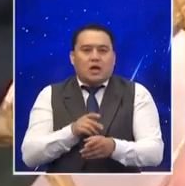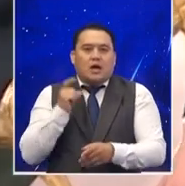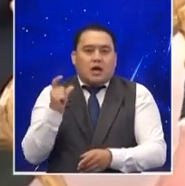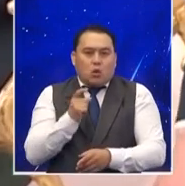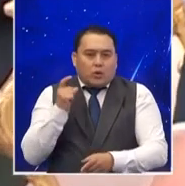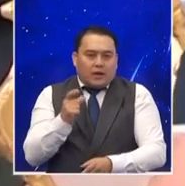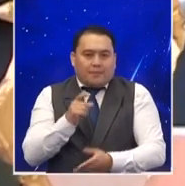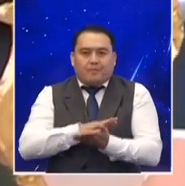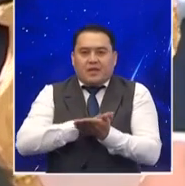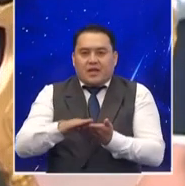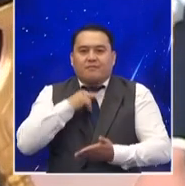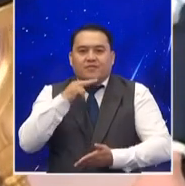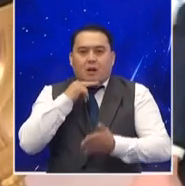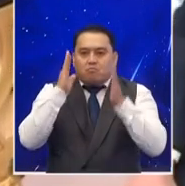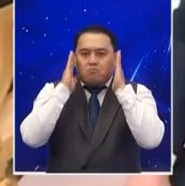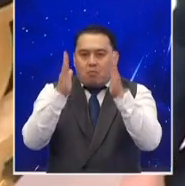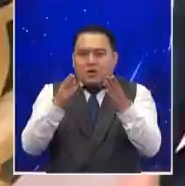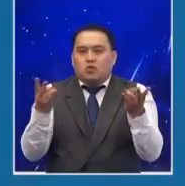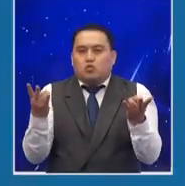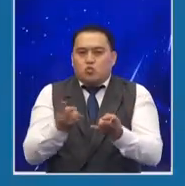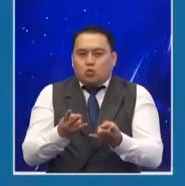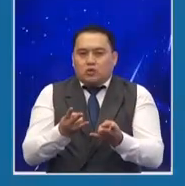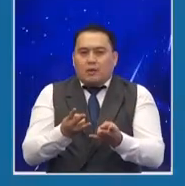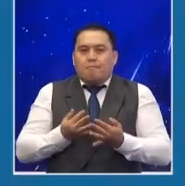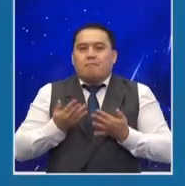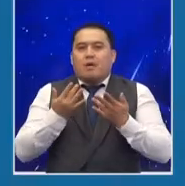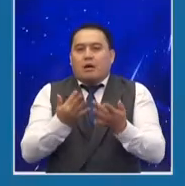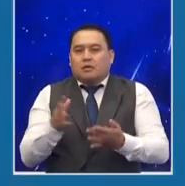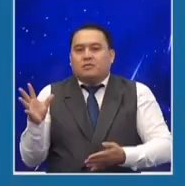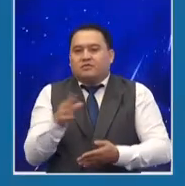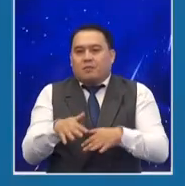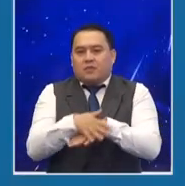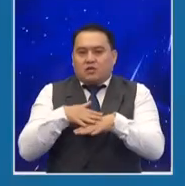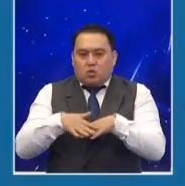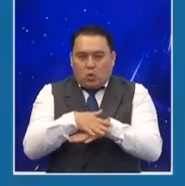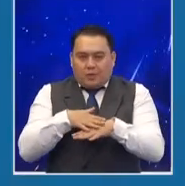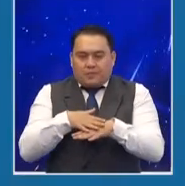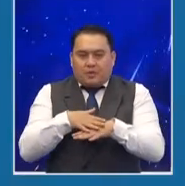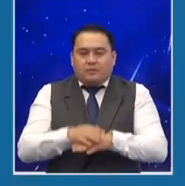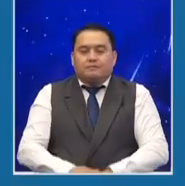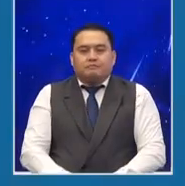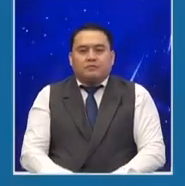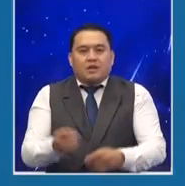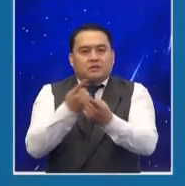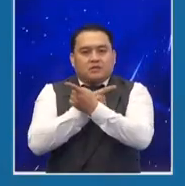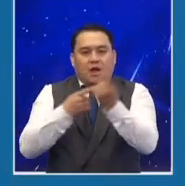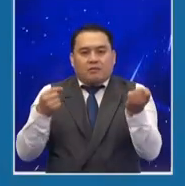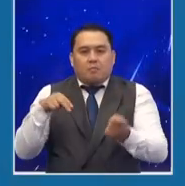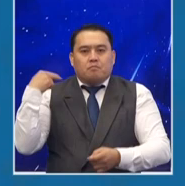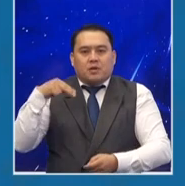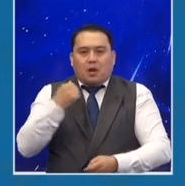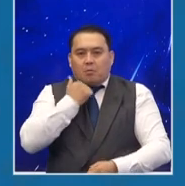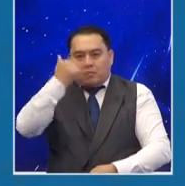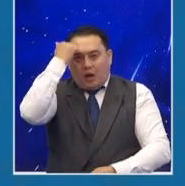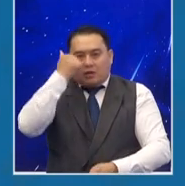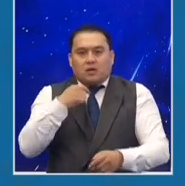экологии. Уделим пристальное внимание нуждам и потребностям всех слоев населения. Токаев заявил, что наши потомки будут